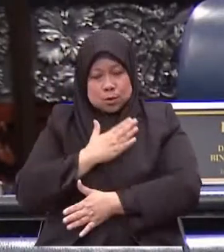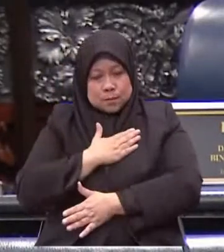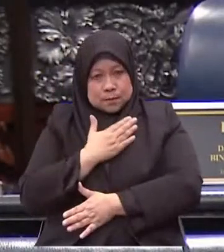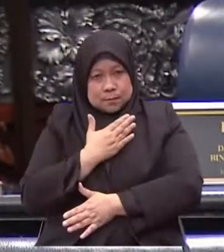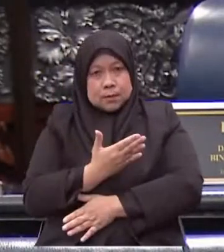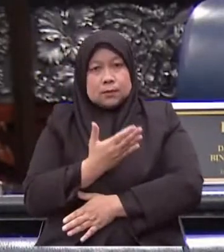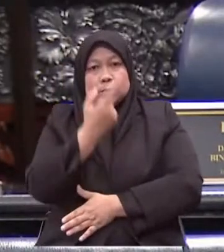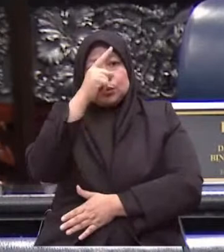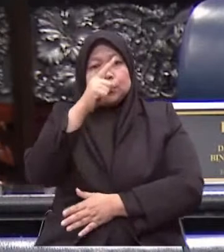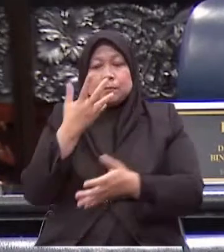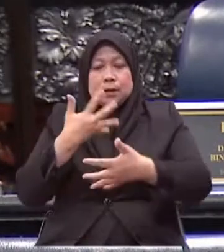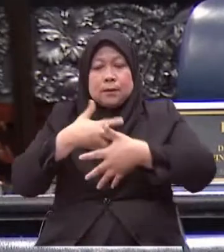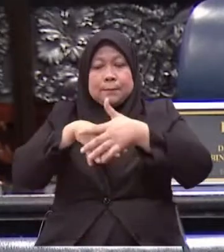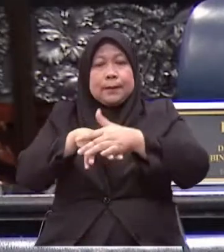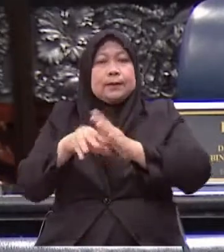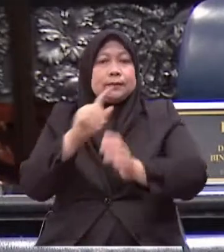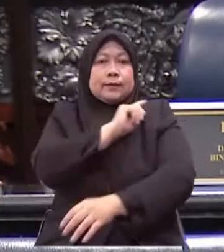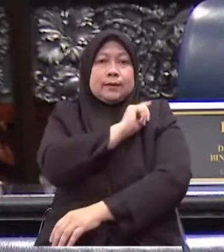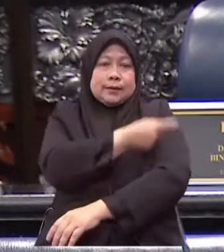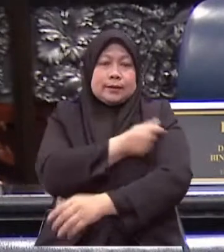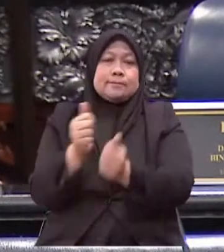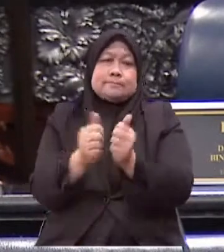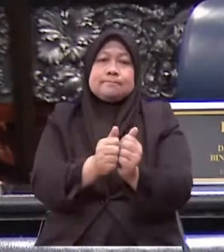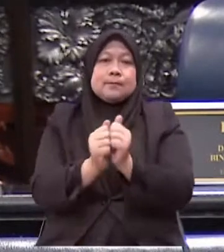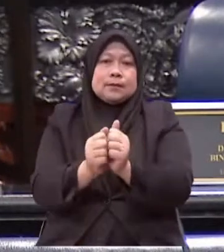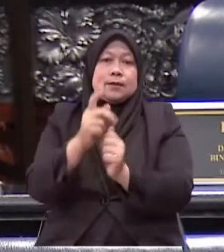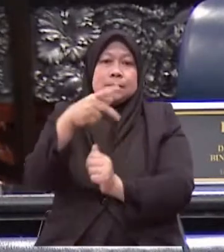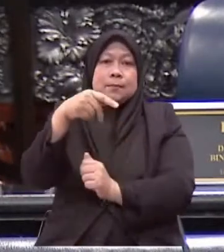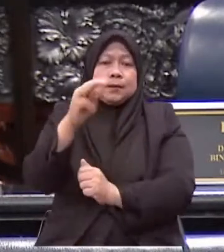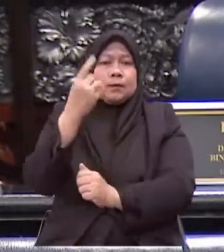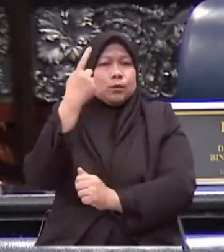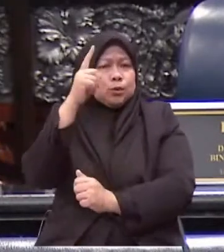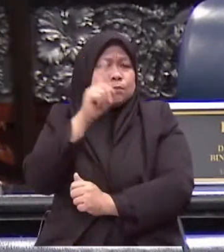kerajaan negeri untuk menggembleng tenaga bersama -sama